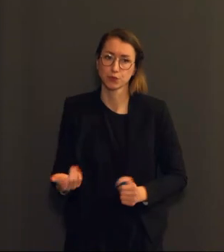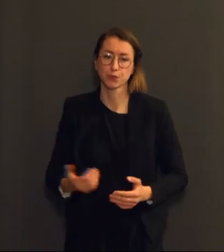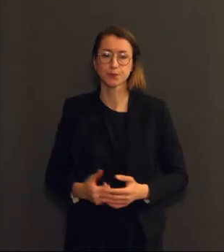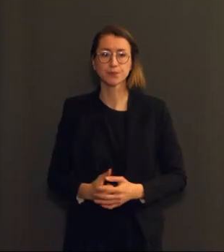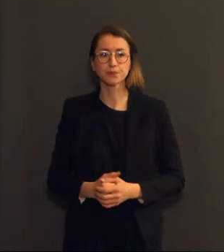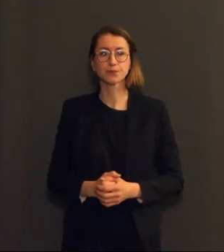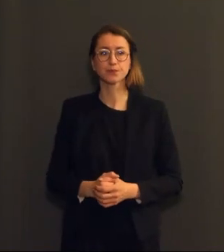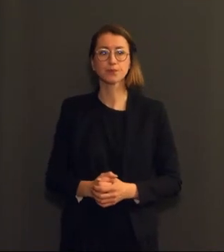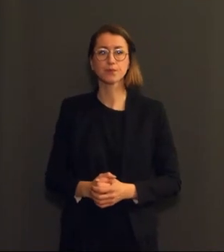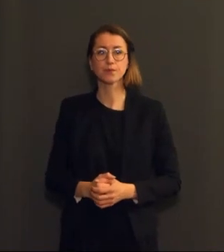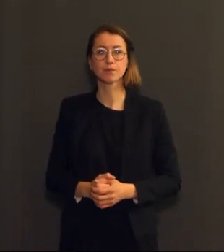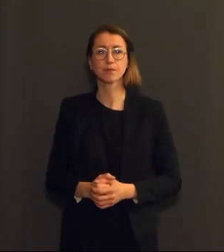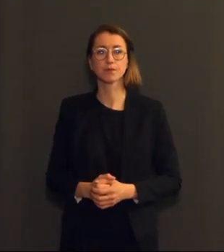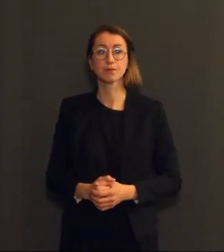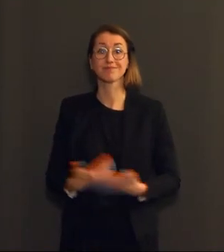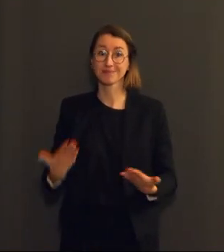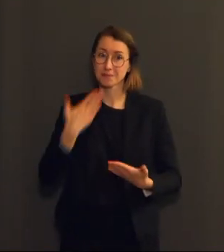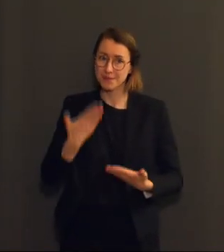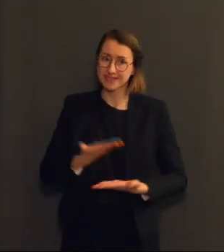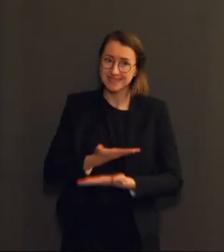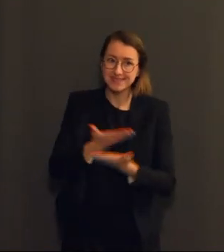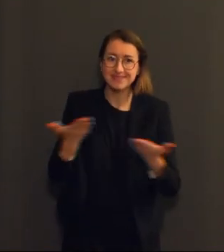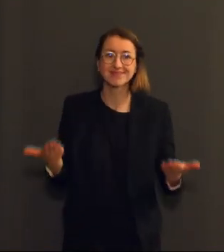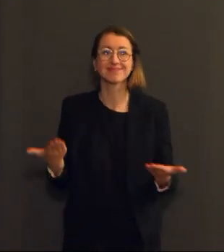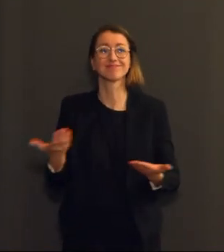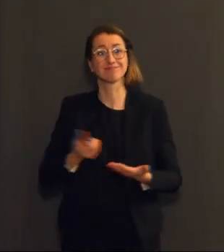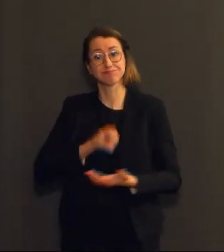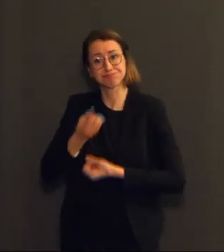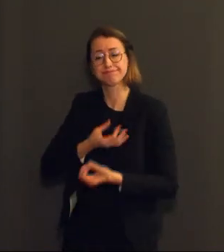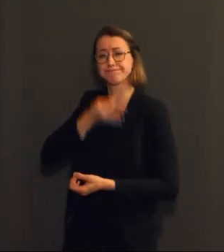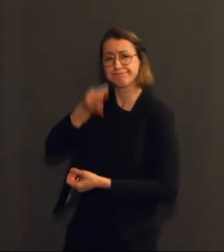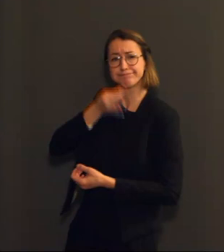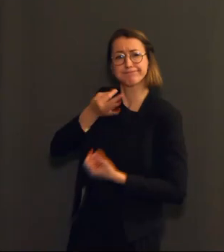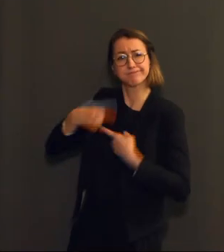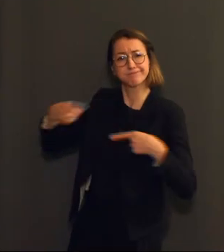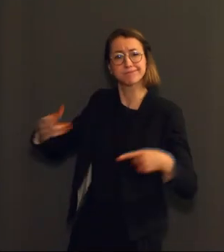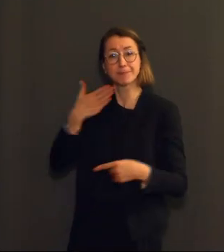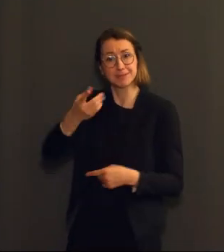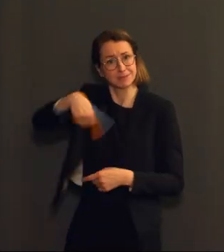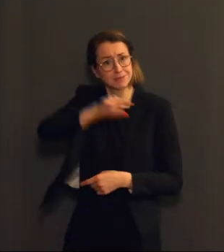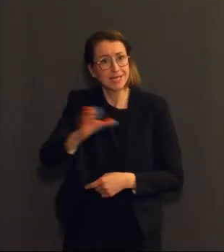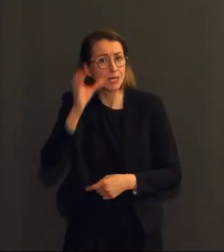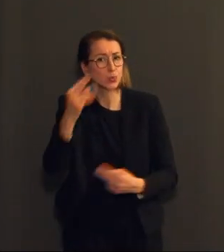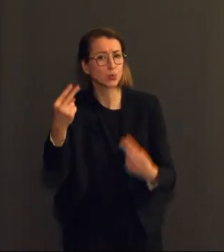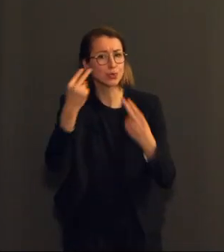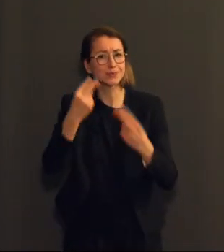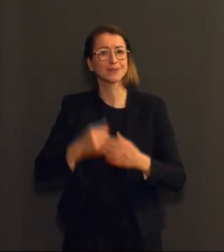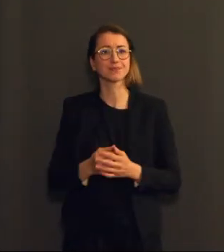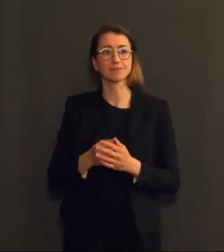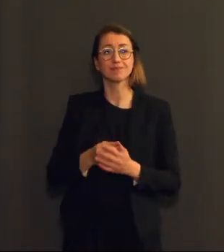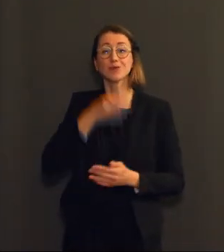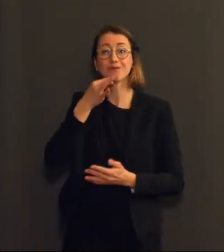Merci à tous, à nos intervenantes et intervenants, et à vous pour votre attention. On se retrouve vendredi